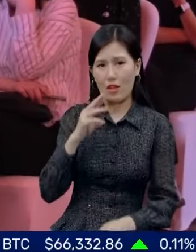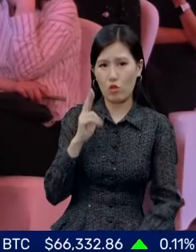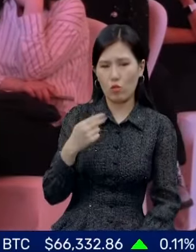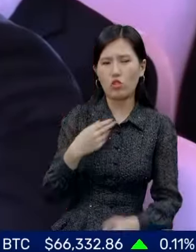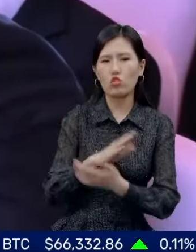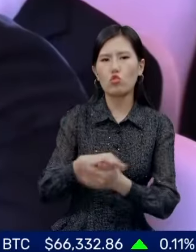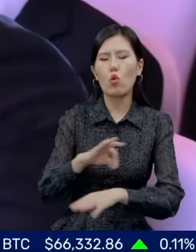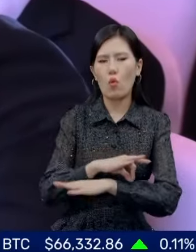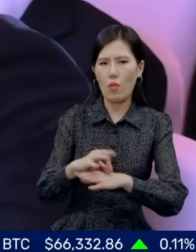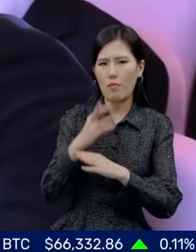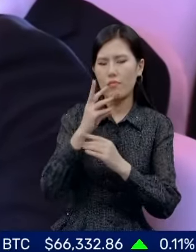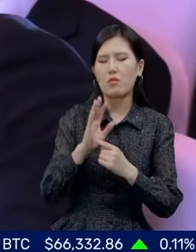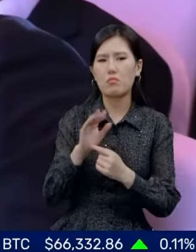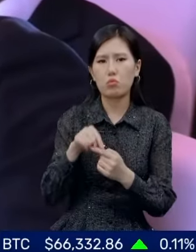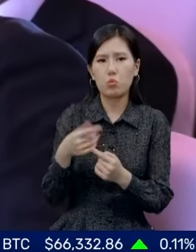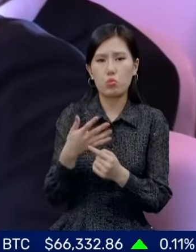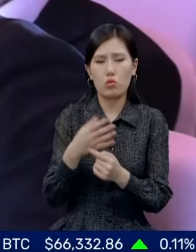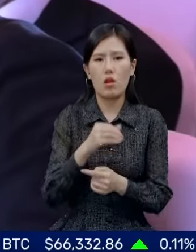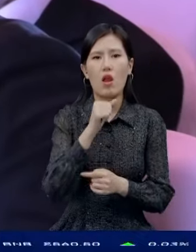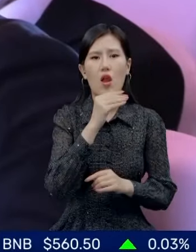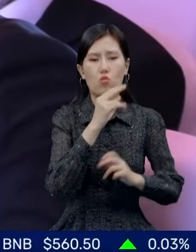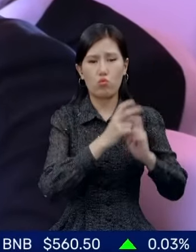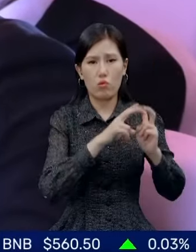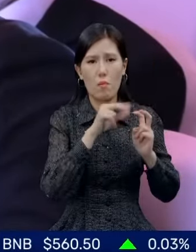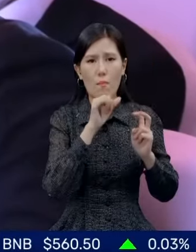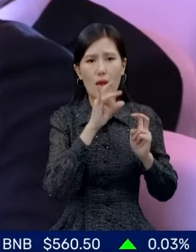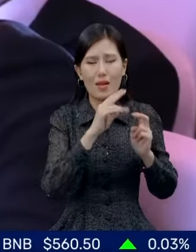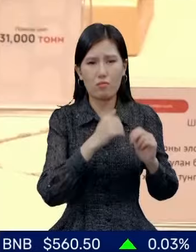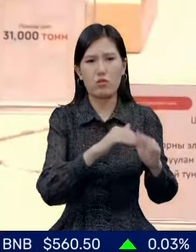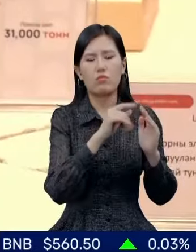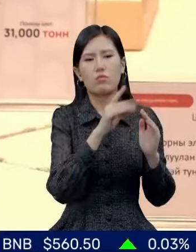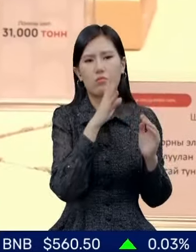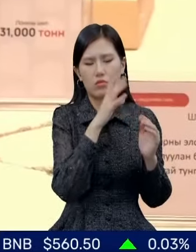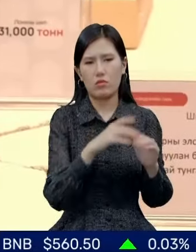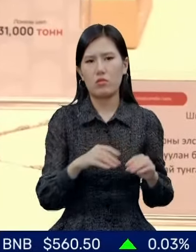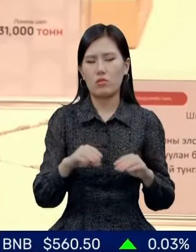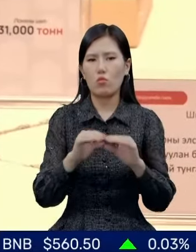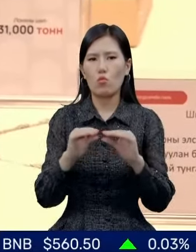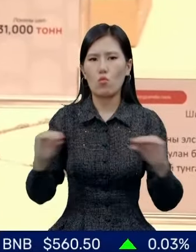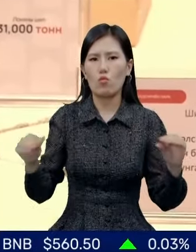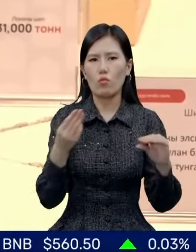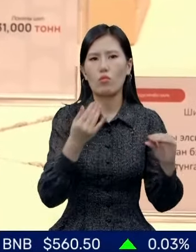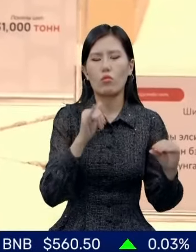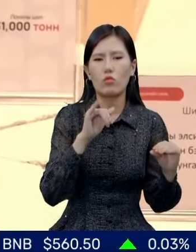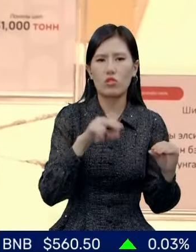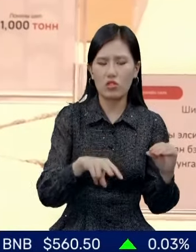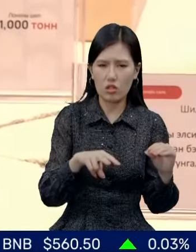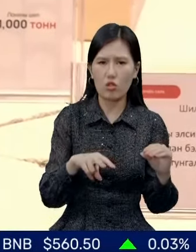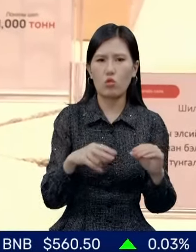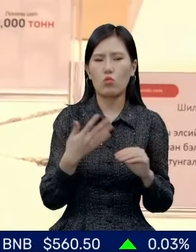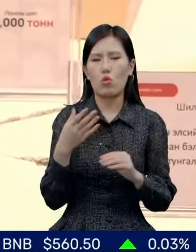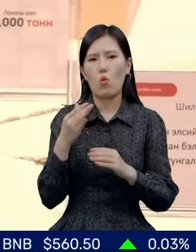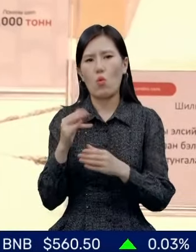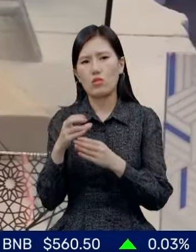төслүүдээ танилцуулсан нэг нь аж үйлдвэрийн парк байгуулах шийдэл байлаа. Энгийн тулд хавтан, шил болон хуванцар бүтээгдэхүүний үйлдвэрүүдийг ашиглалтад